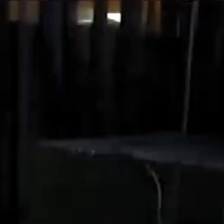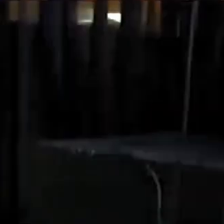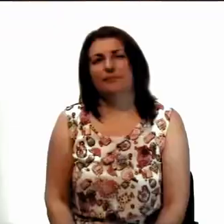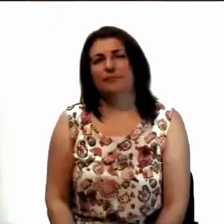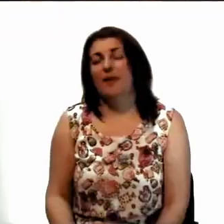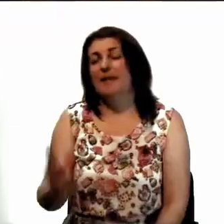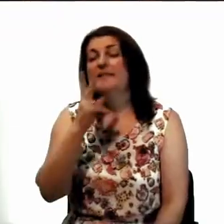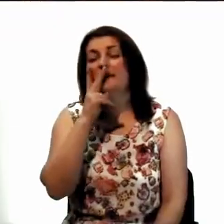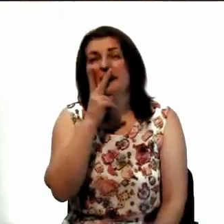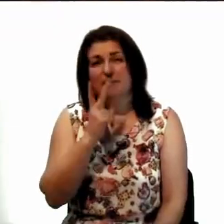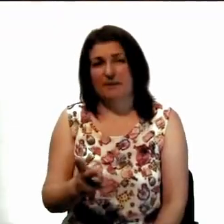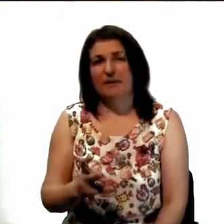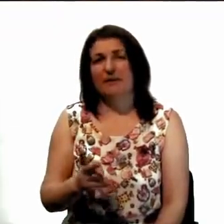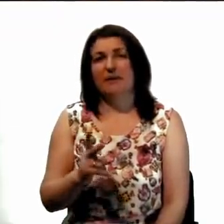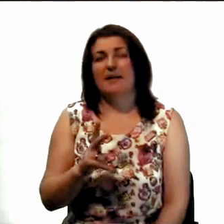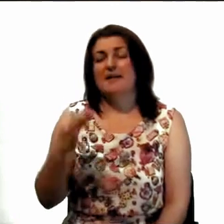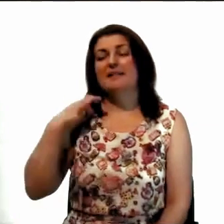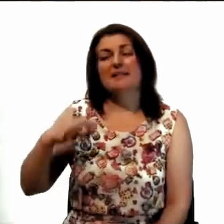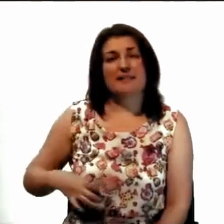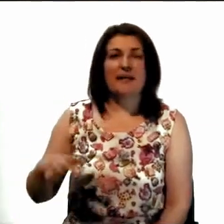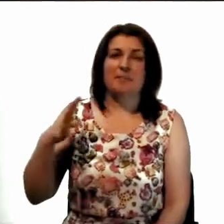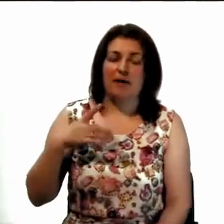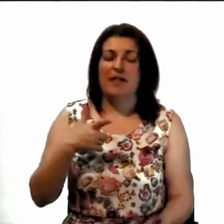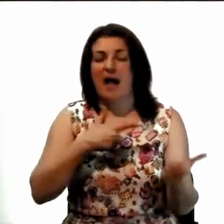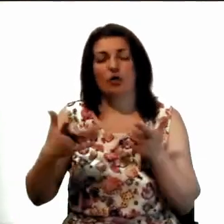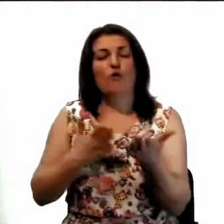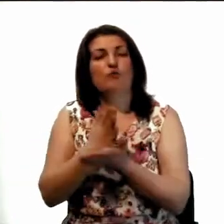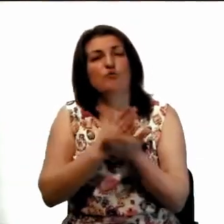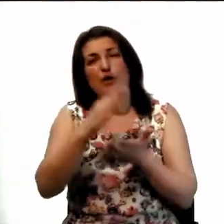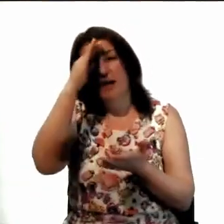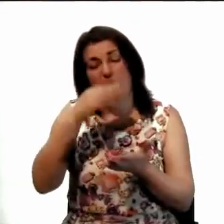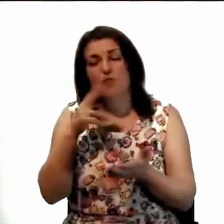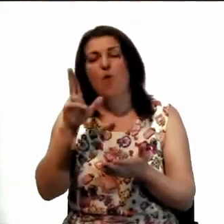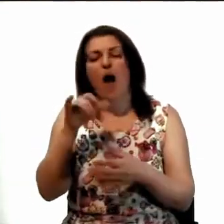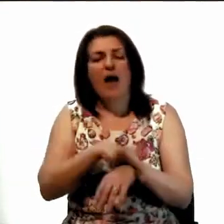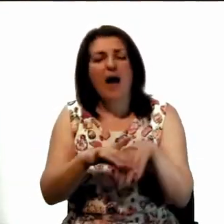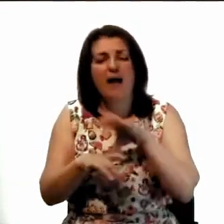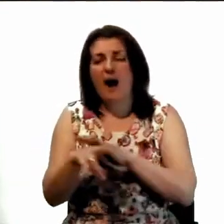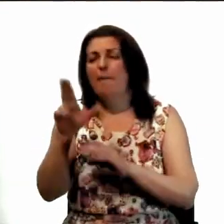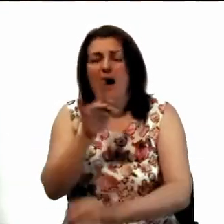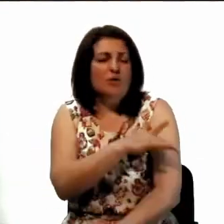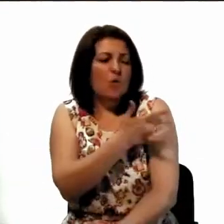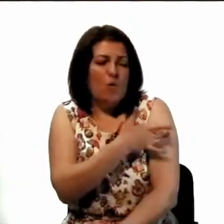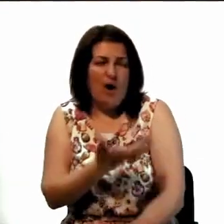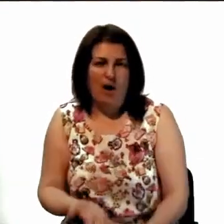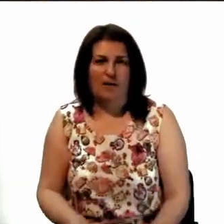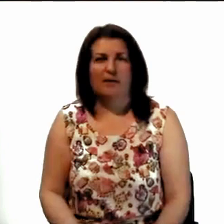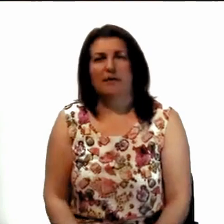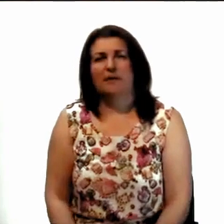Аминь. Смотрите, сын был готов служить отцу как раб, как слуга, как наемник.